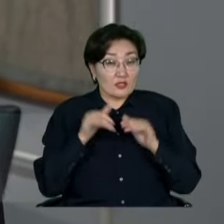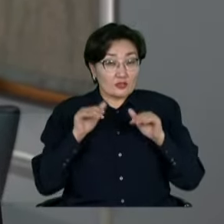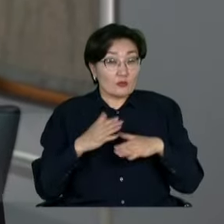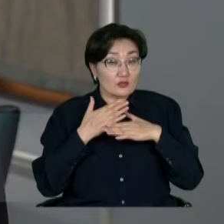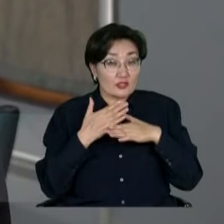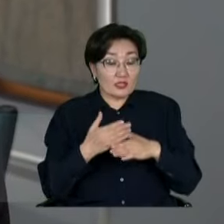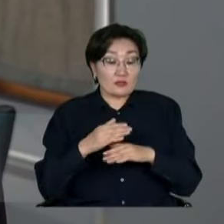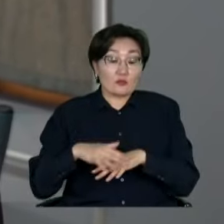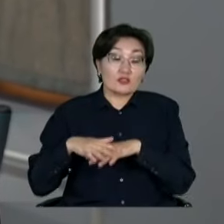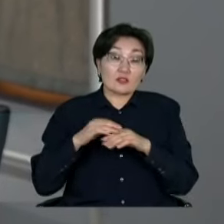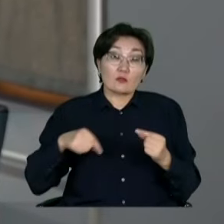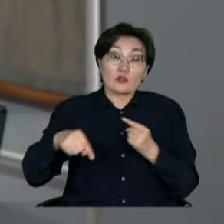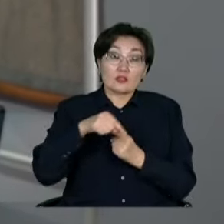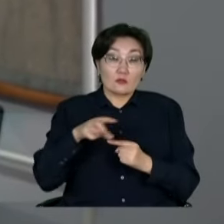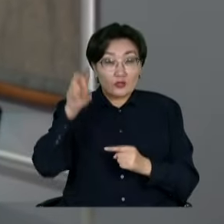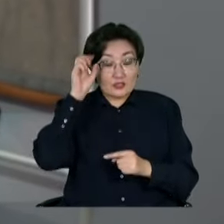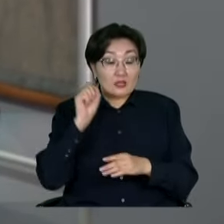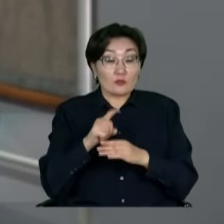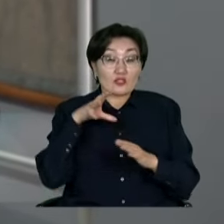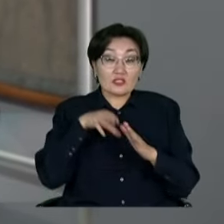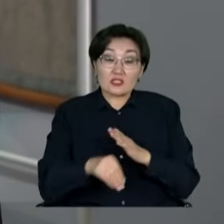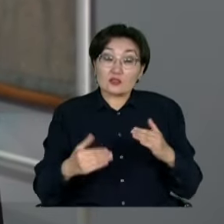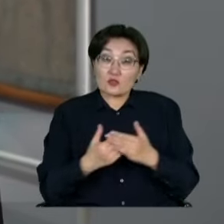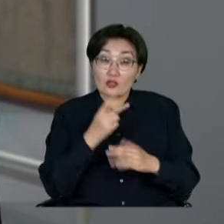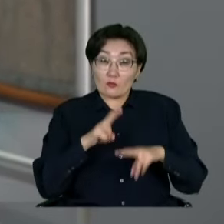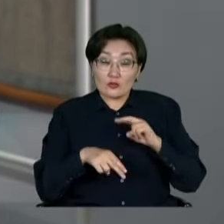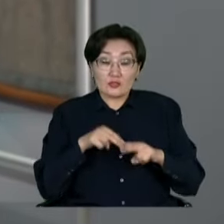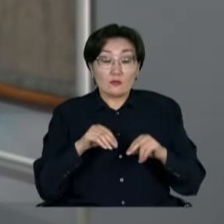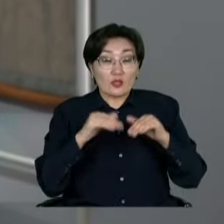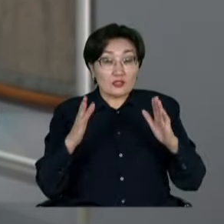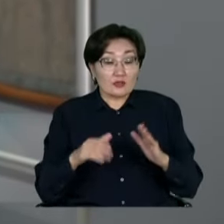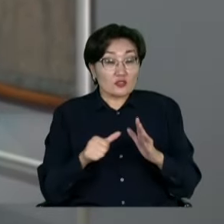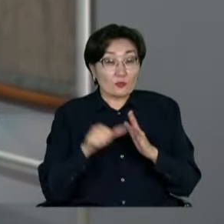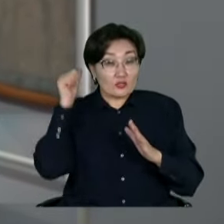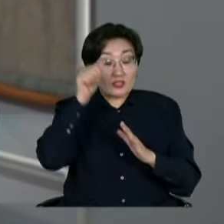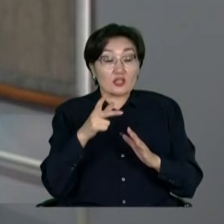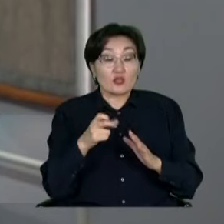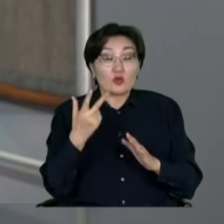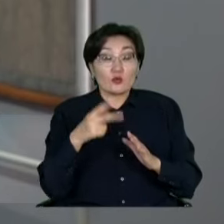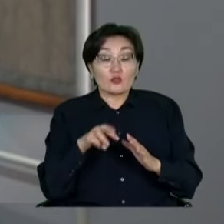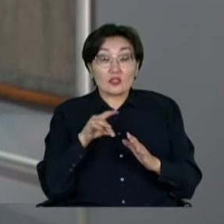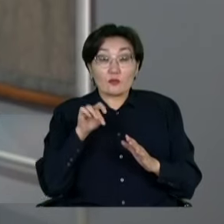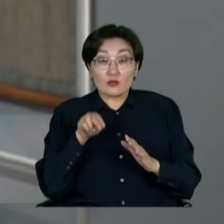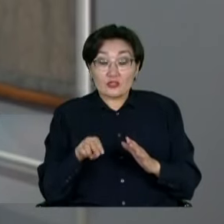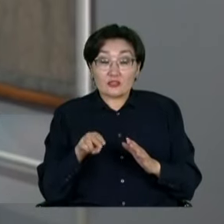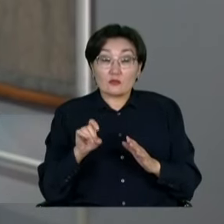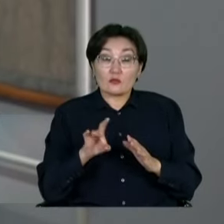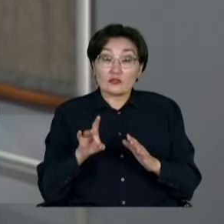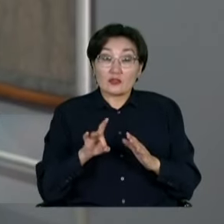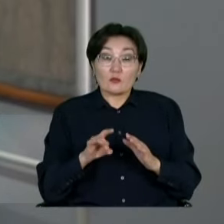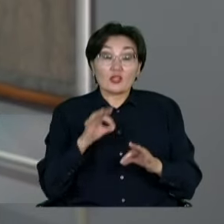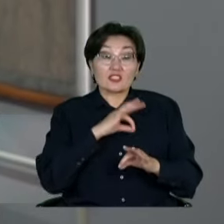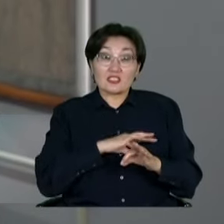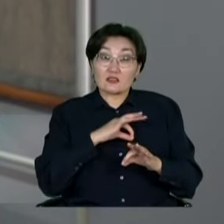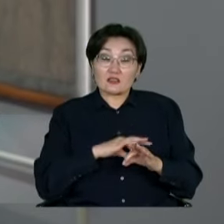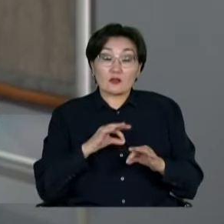Яғни инвесторларға мемлекеттік тапсырыс аясында жаңа құрылыс үшін 6 жылда 230 айлық есептік көрсеткіш және